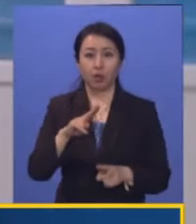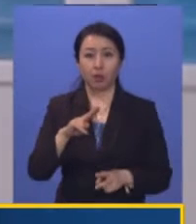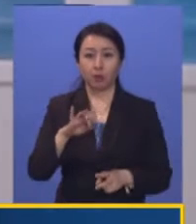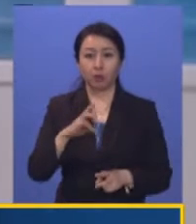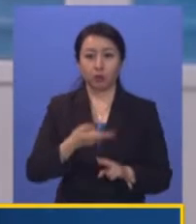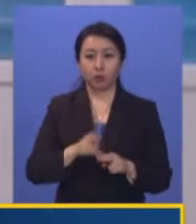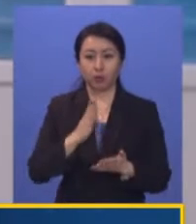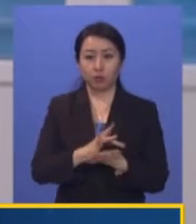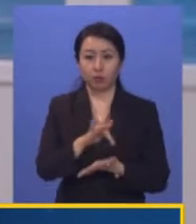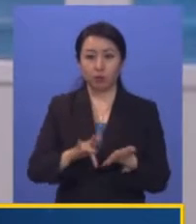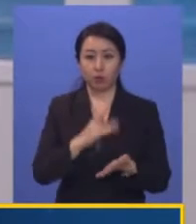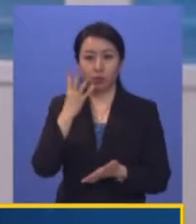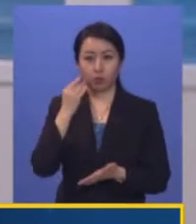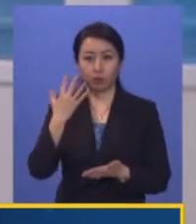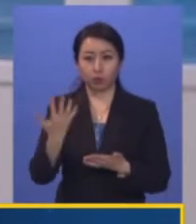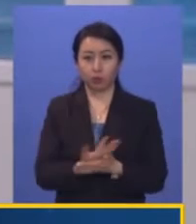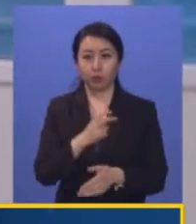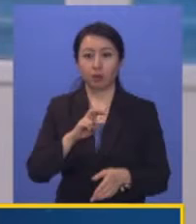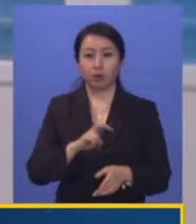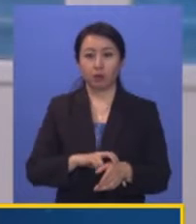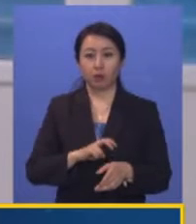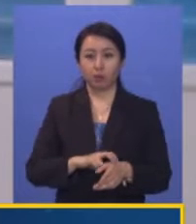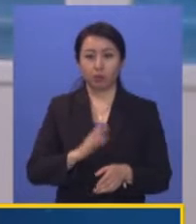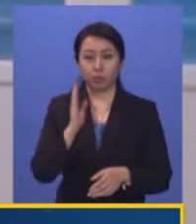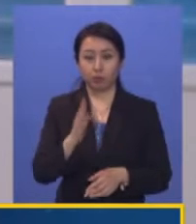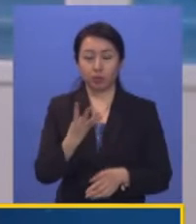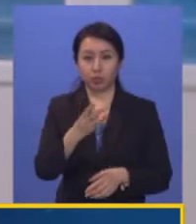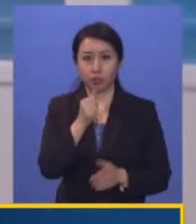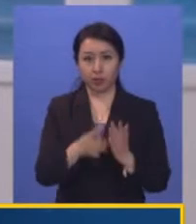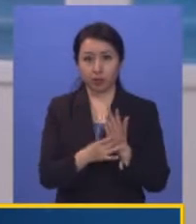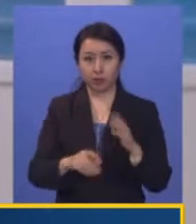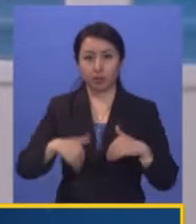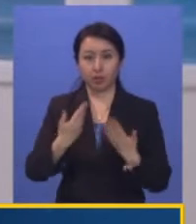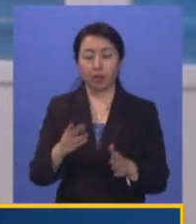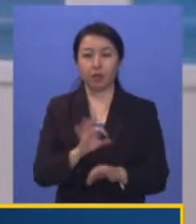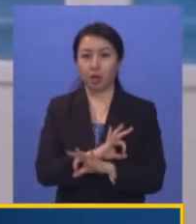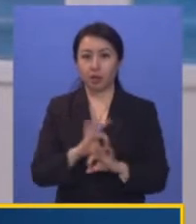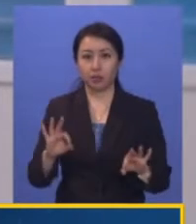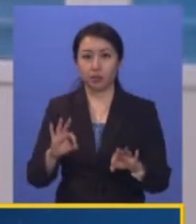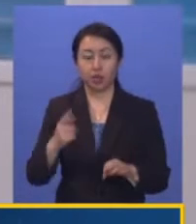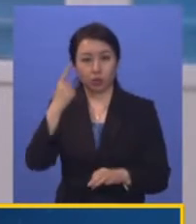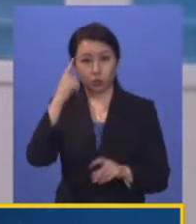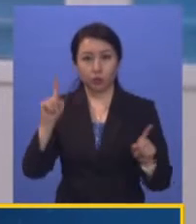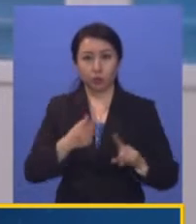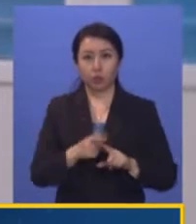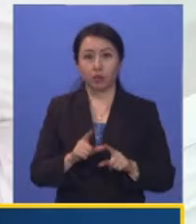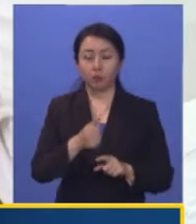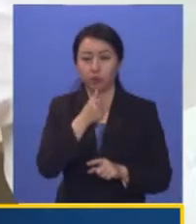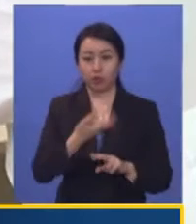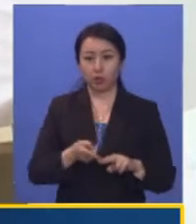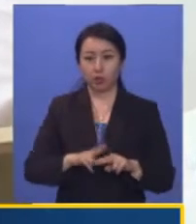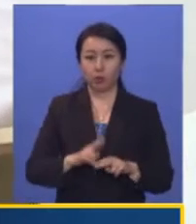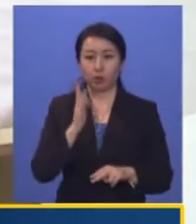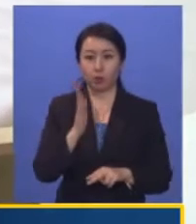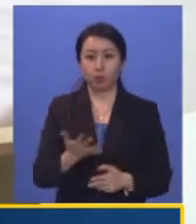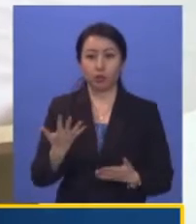Алматы, и стать успешным врачом. Предыдущие 4 экзамена я сдала на отлично. Я считаю, что это испытание, которое я пройду успешно. Вместе